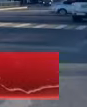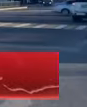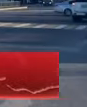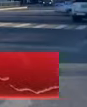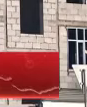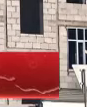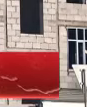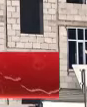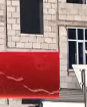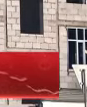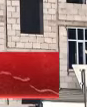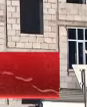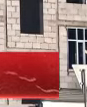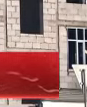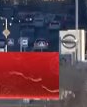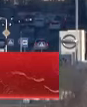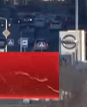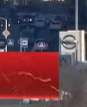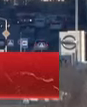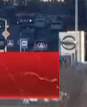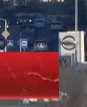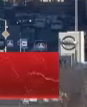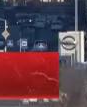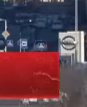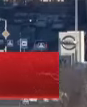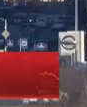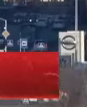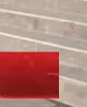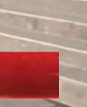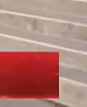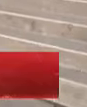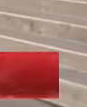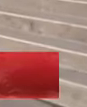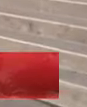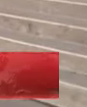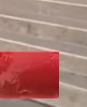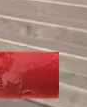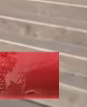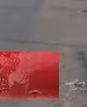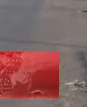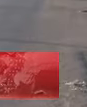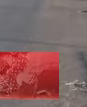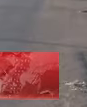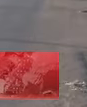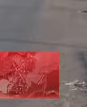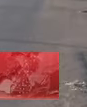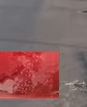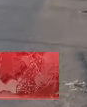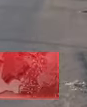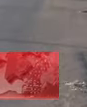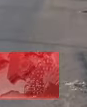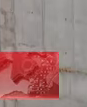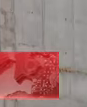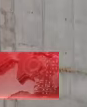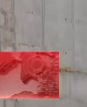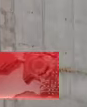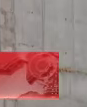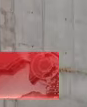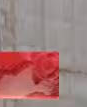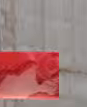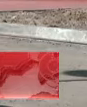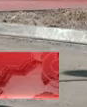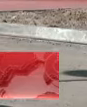Школьный вопрос. Карагандинцы жалуются на нехватку учебных заведений. То, что четвертую школу попасть, приходится на машине возить их.